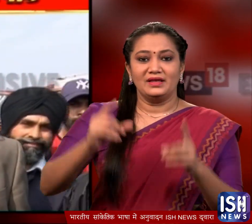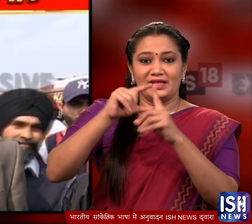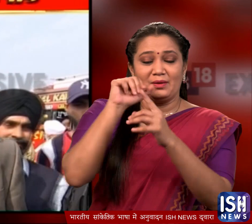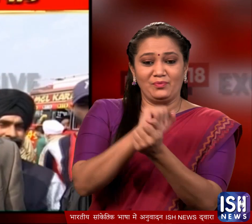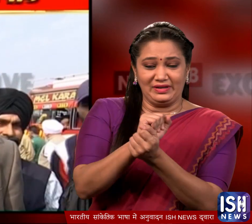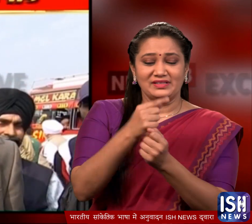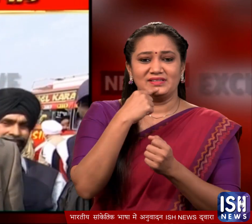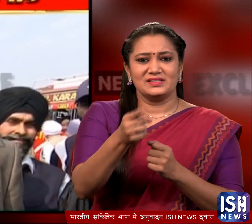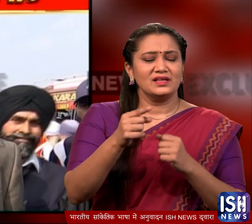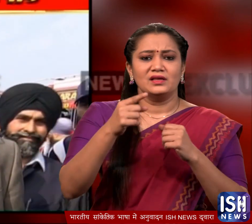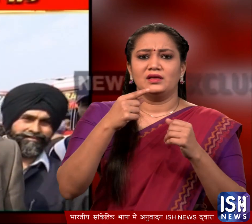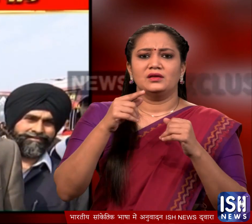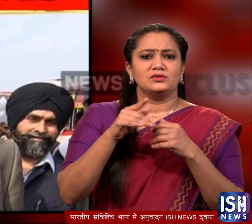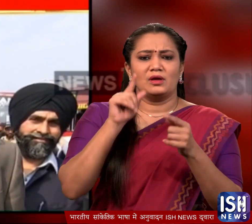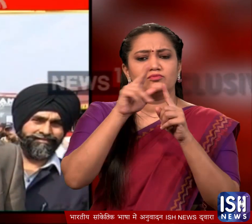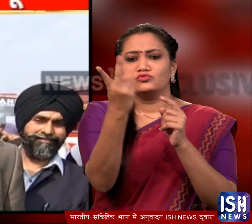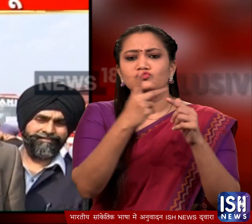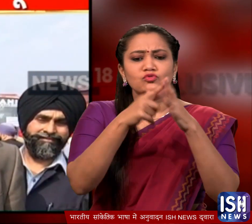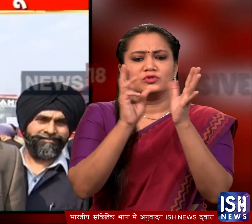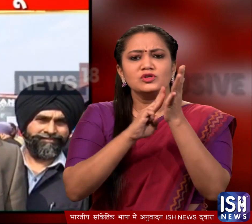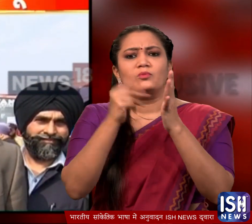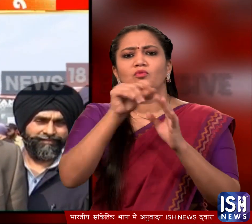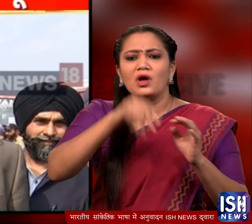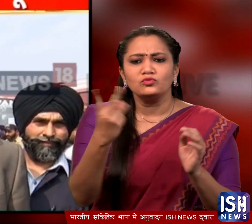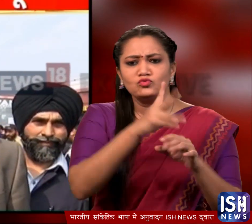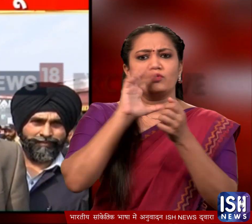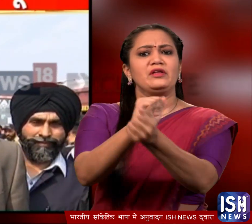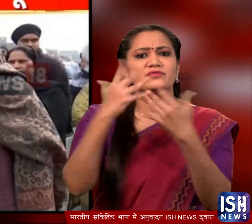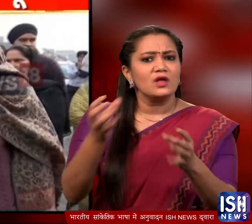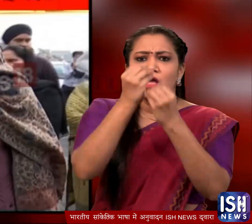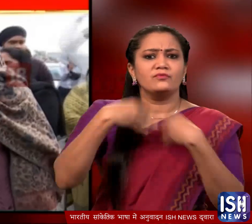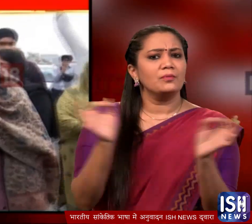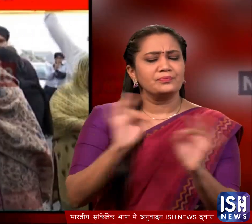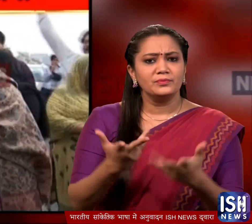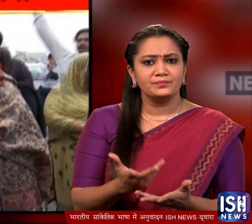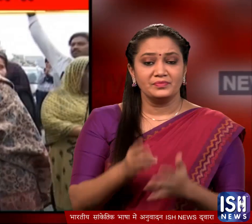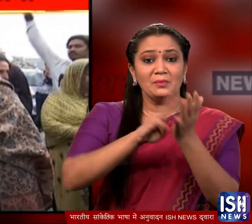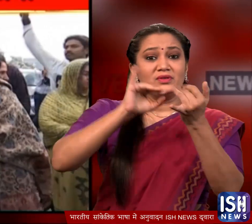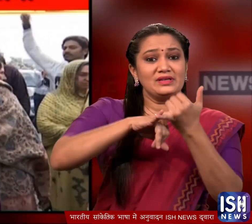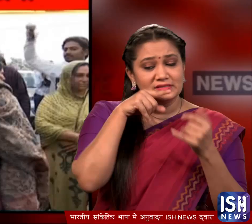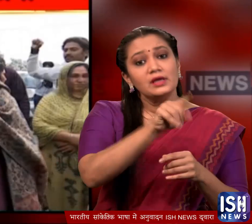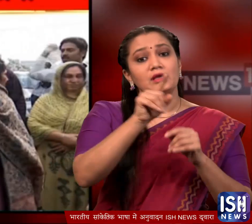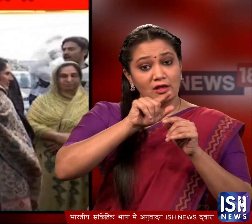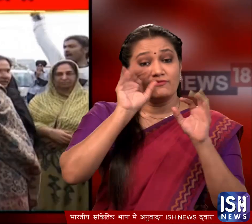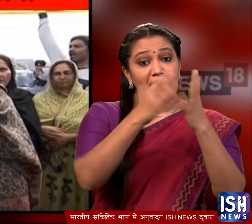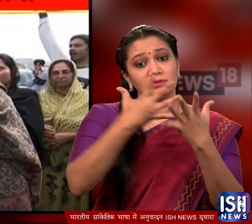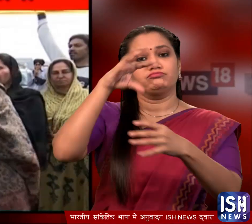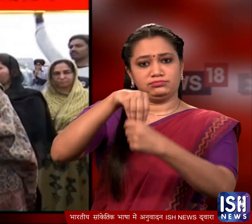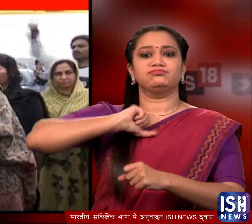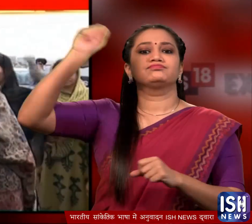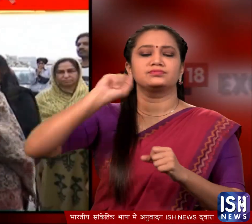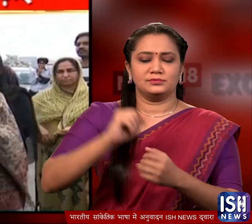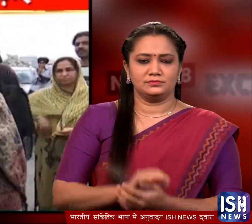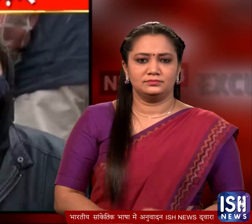दिल्ली पुलिस ने बिना बताए जम्मू से 2 युवक उठाए हैं। आरोपी मोहिंदर सिंह का परिवार भी प्रदर्शन में शामिल हुआ।